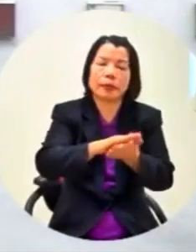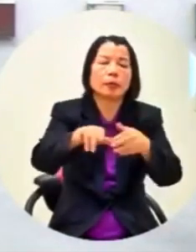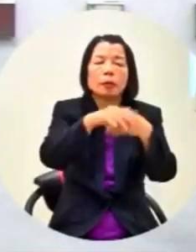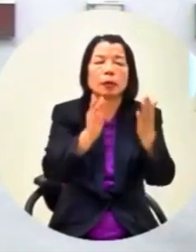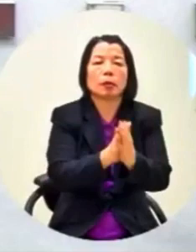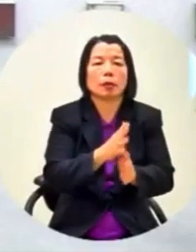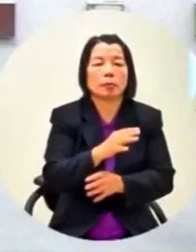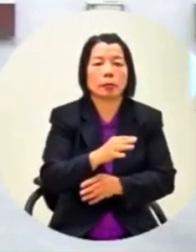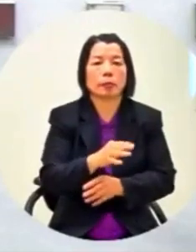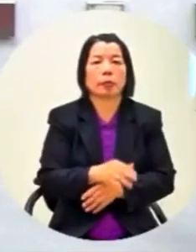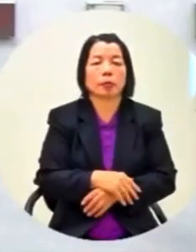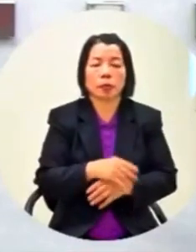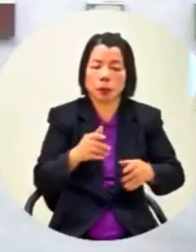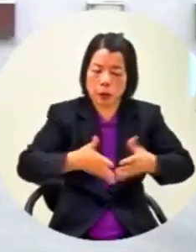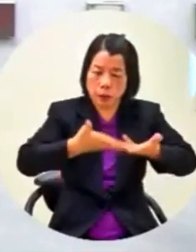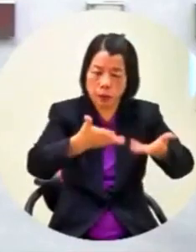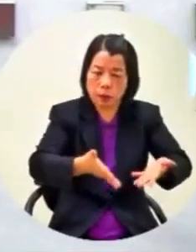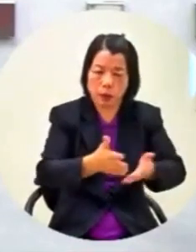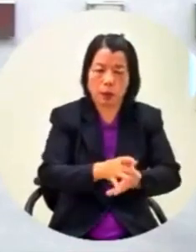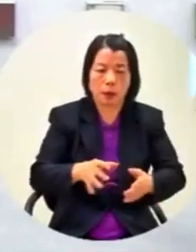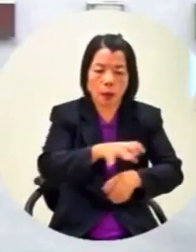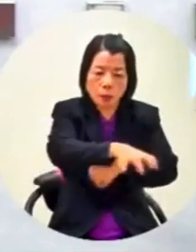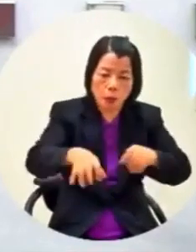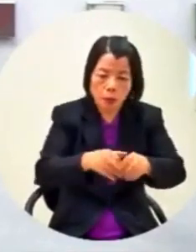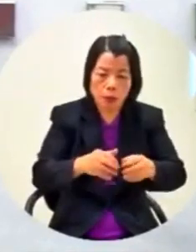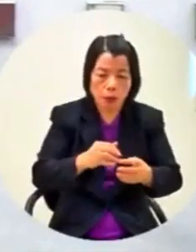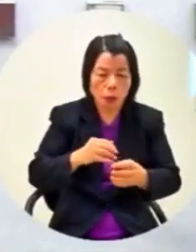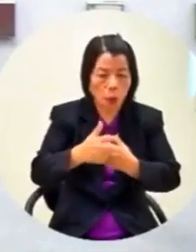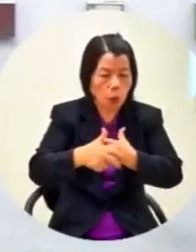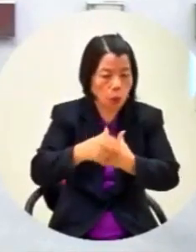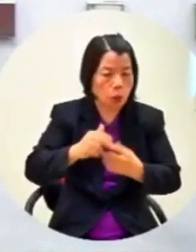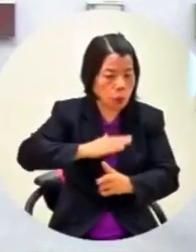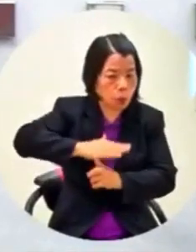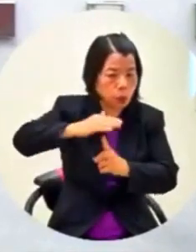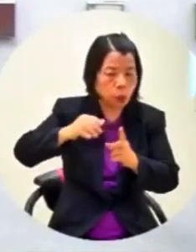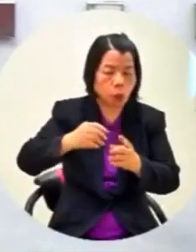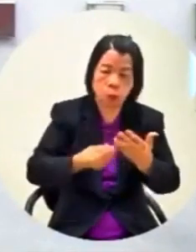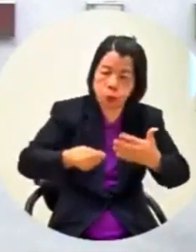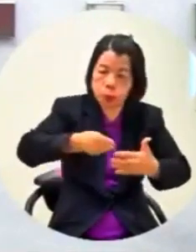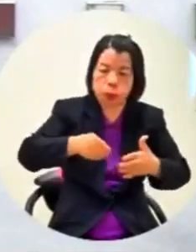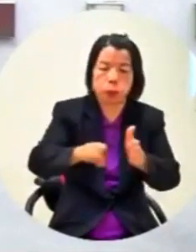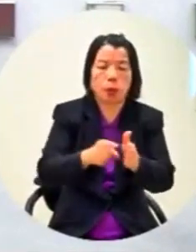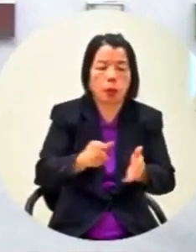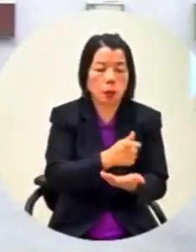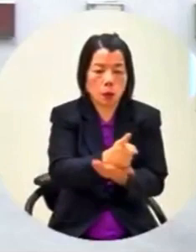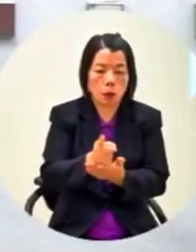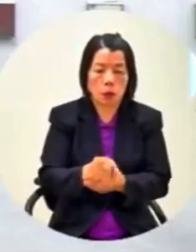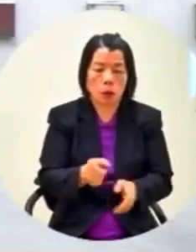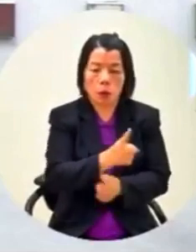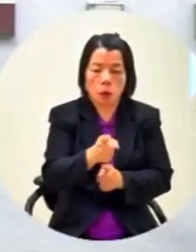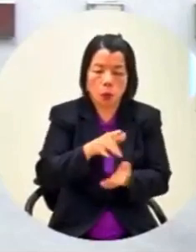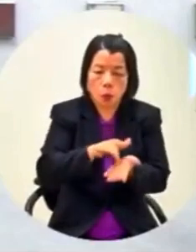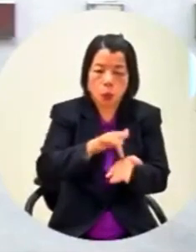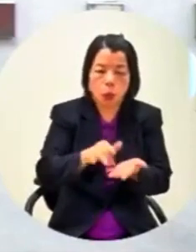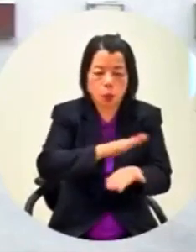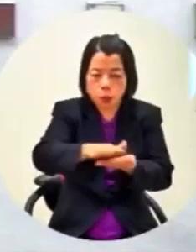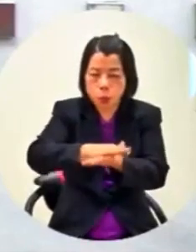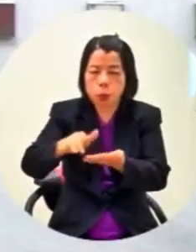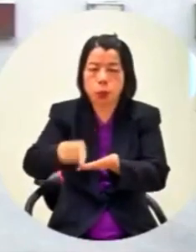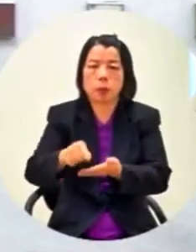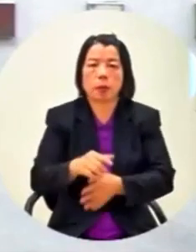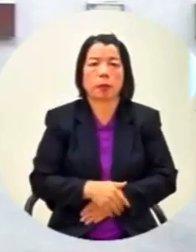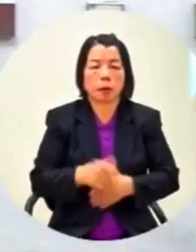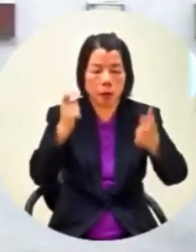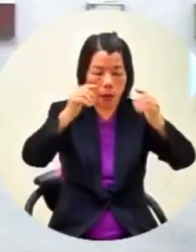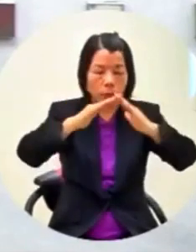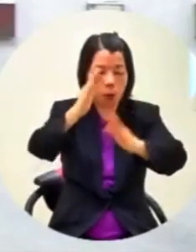并且提高环境卫生以及消毒的措施。高市政府团队正积极配合中央